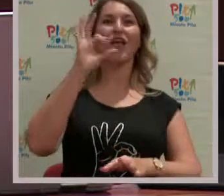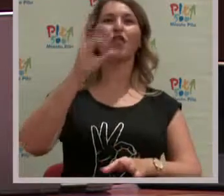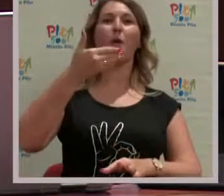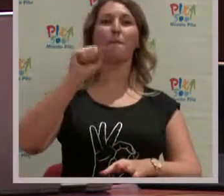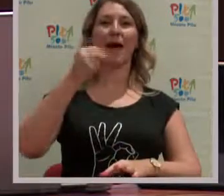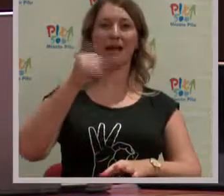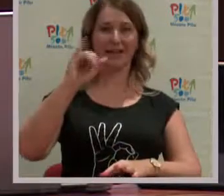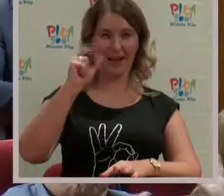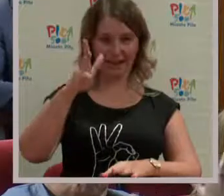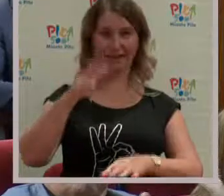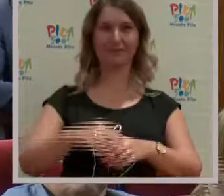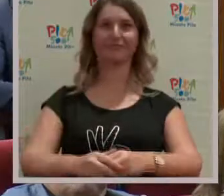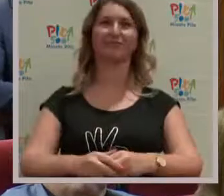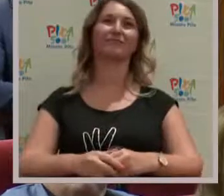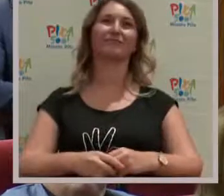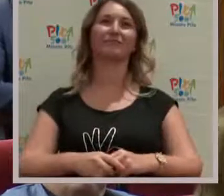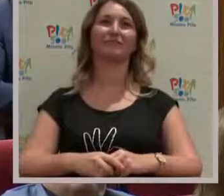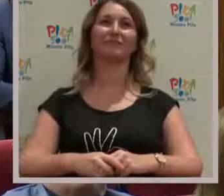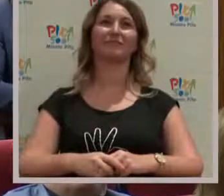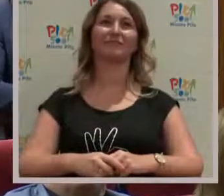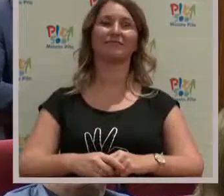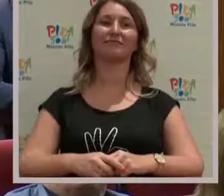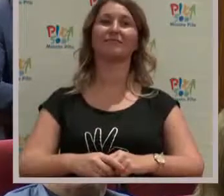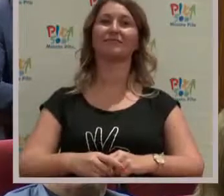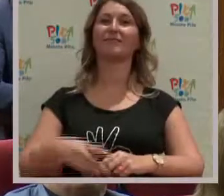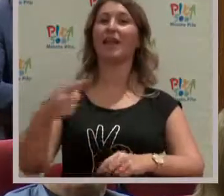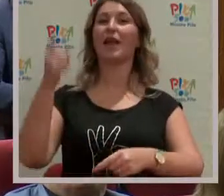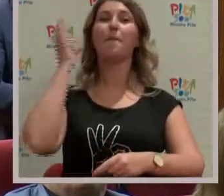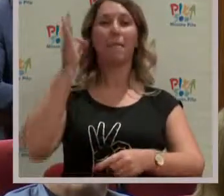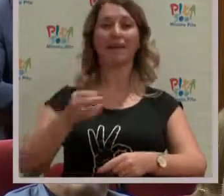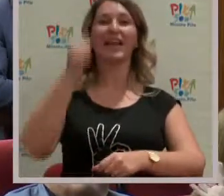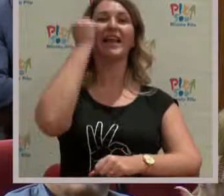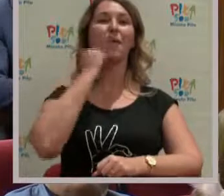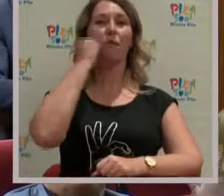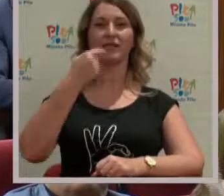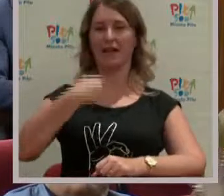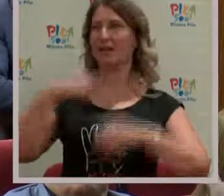i panią Katarzynę Jabłońską